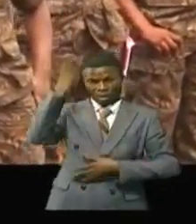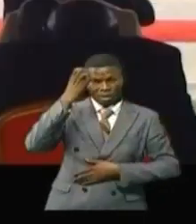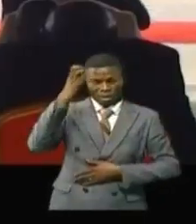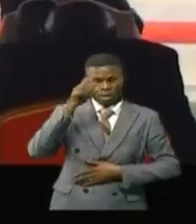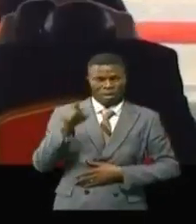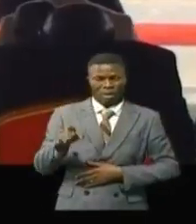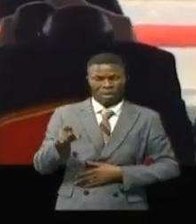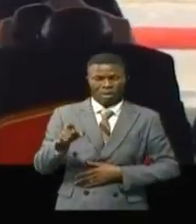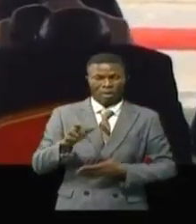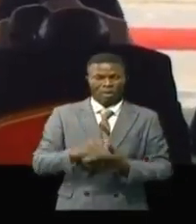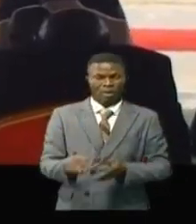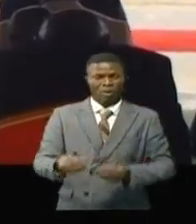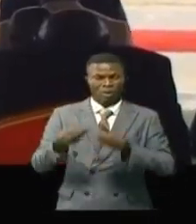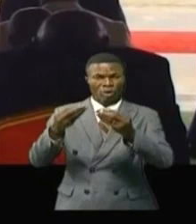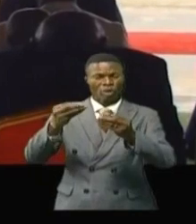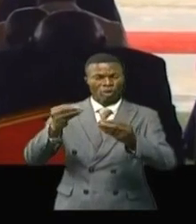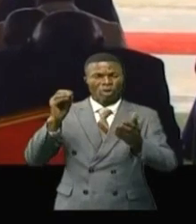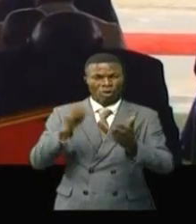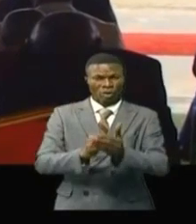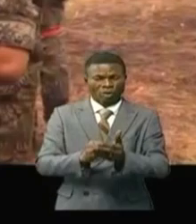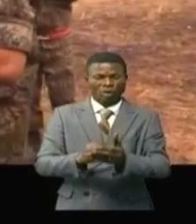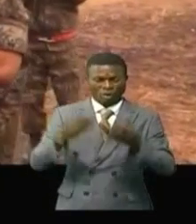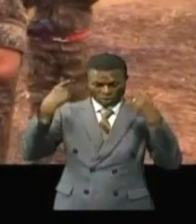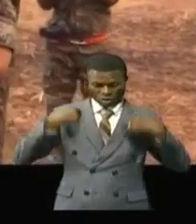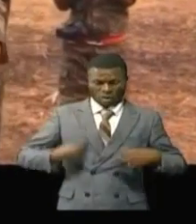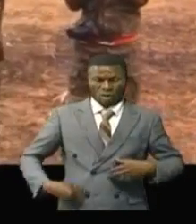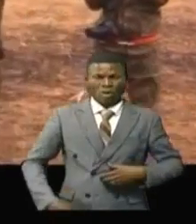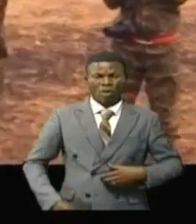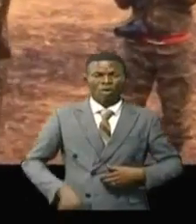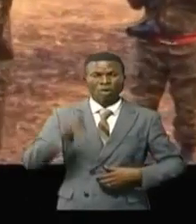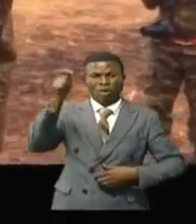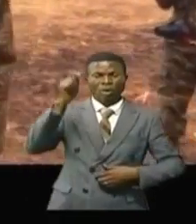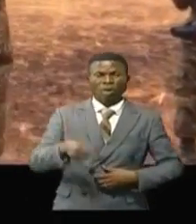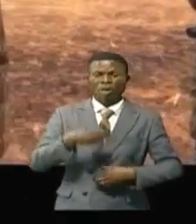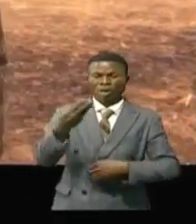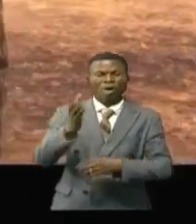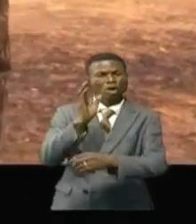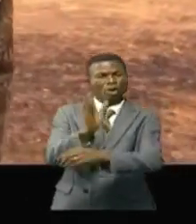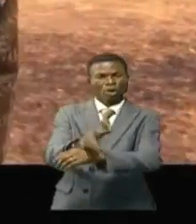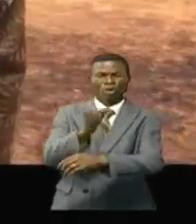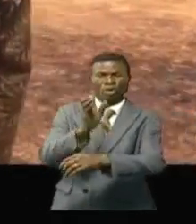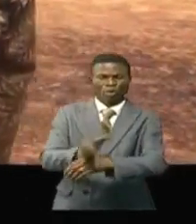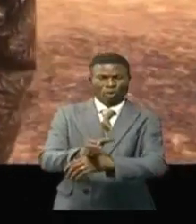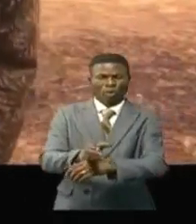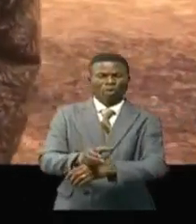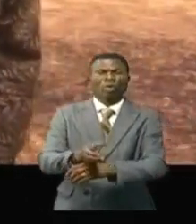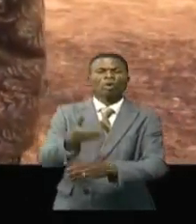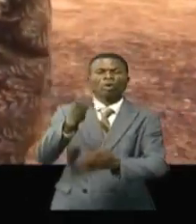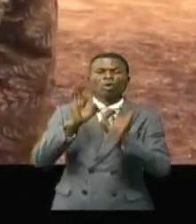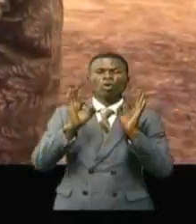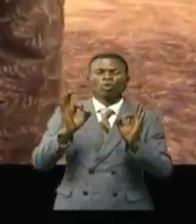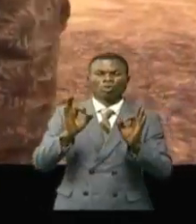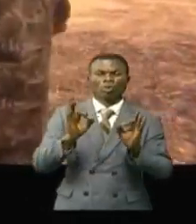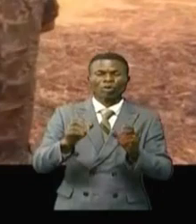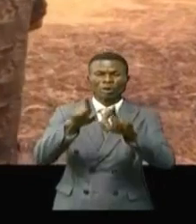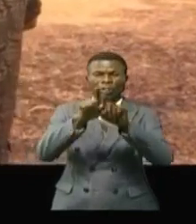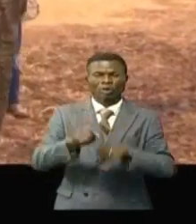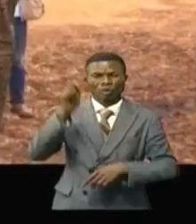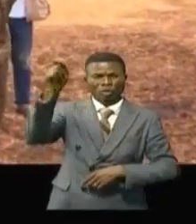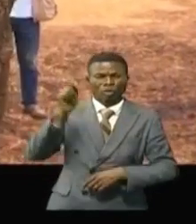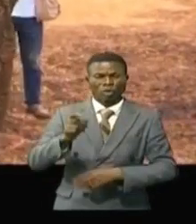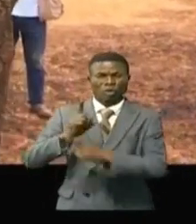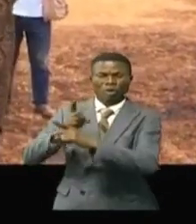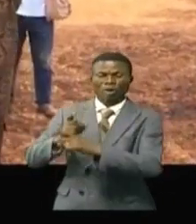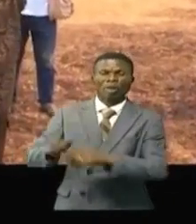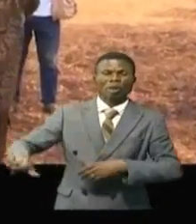Tshiwewe, qui enfilait pour la dernière fois cette tenue de la GR, a prodigué des conseils à ses successeurs, mais aussi aux éléments de la garde